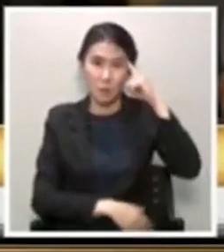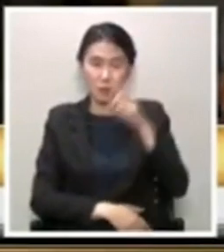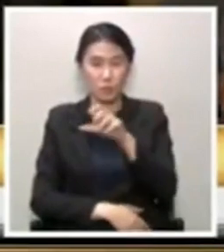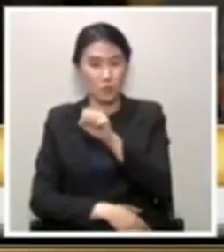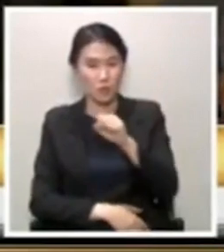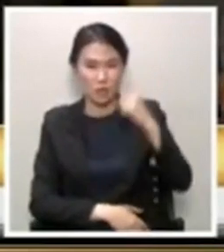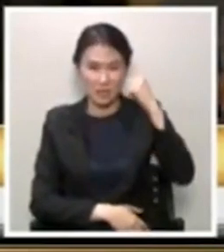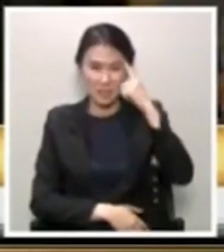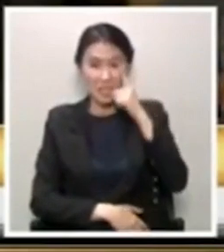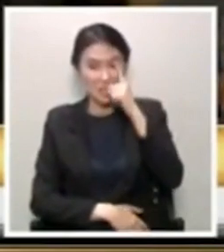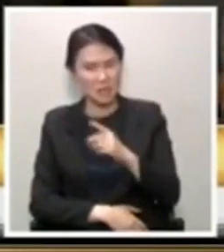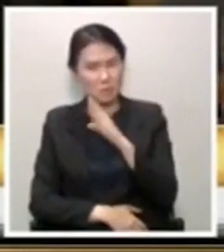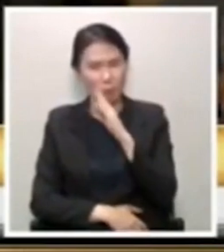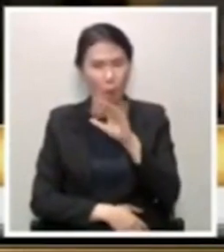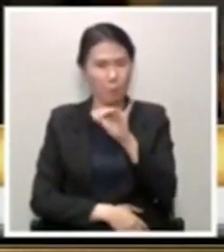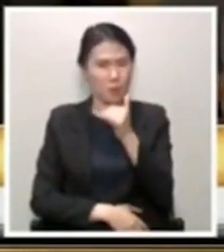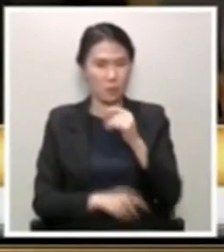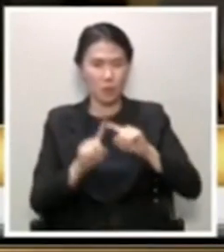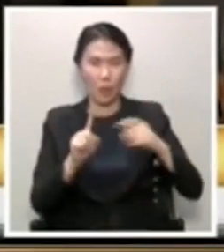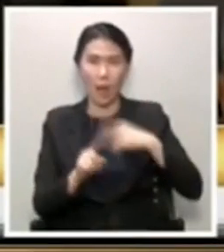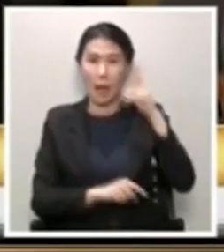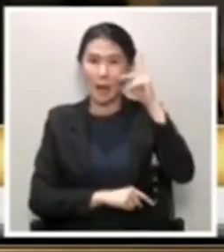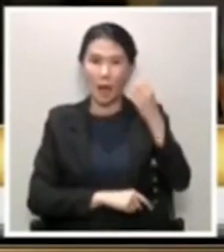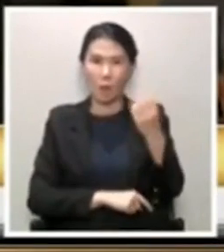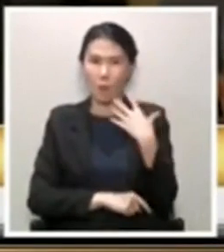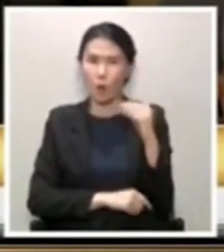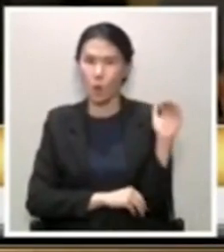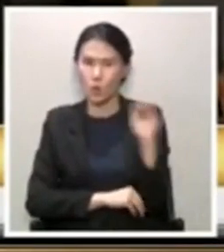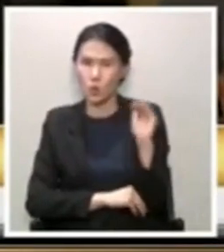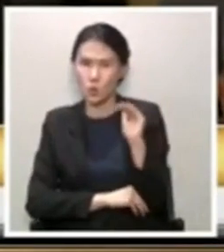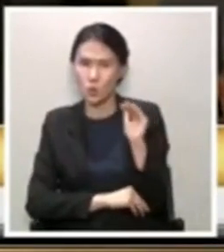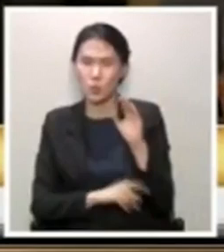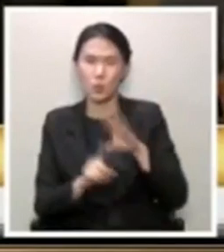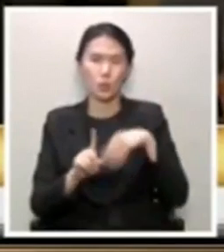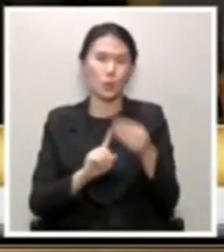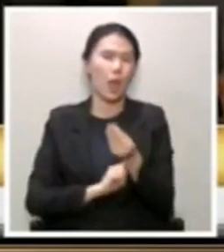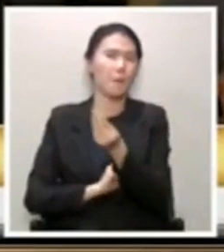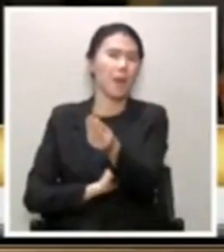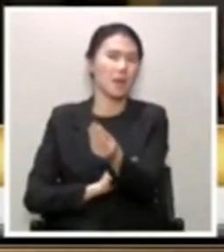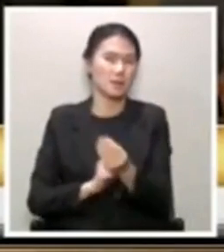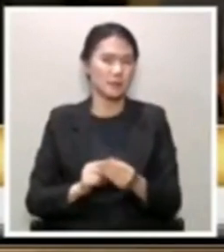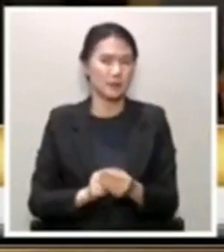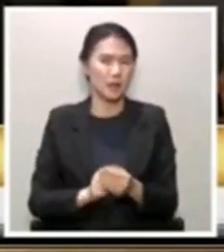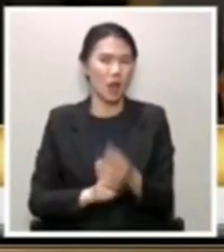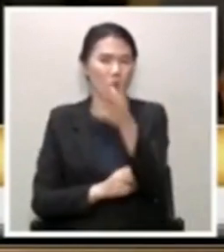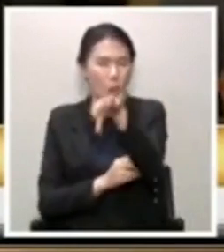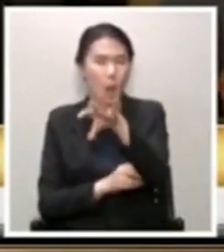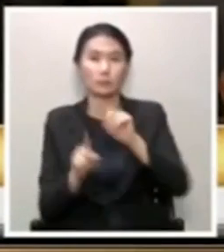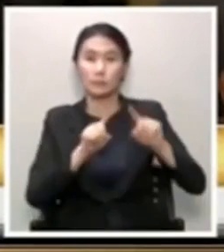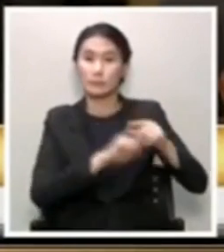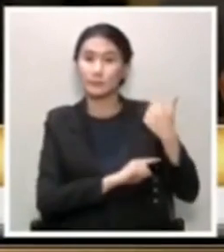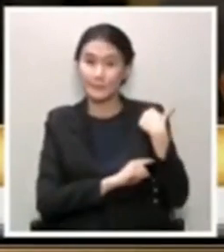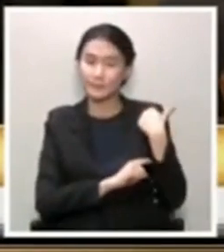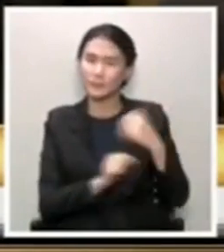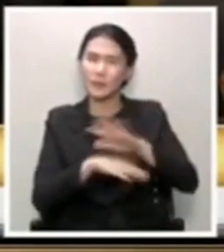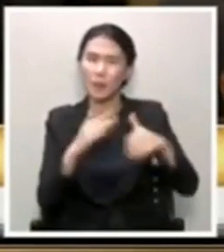แต่สื่อมวลชนพูดกันในภาษาที่เขาใช้กันว่างูเห่าบ้างแจกกล้วยบ้างเอากล้วยไปเลี้ยงลิงบ้างต่างๆนานาทั้งหมดนี้เกิดจาก